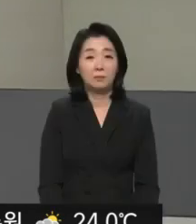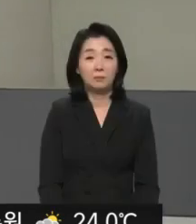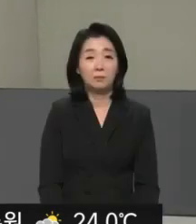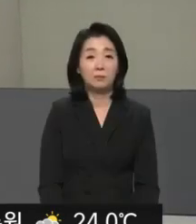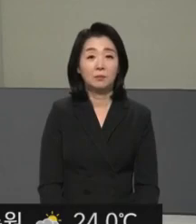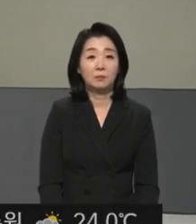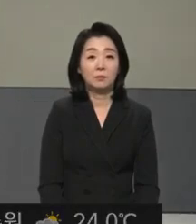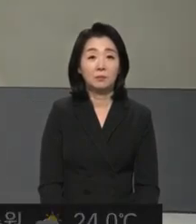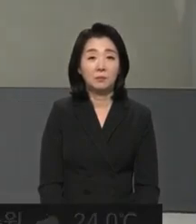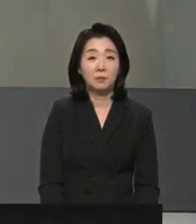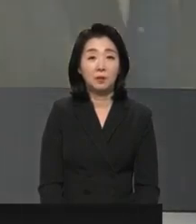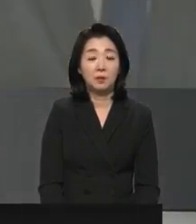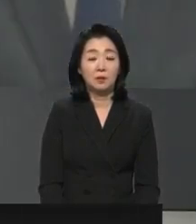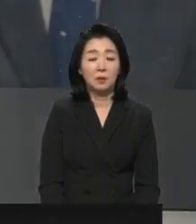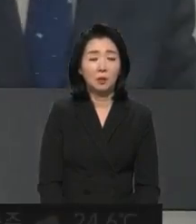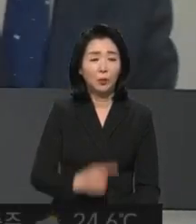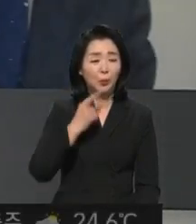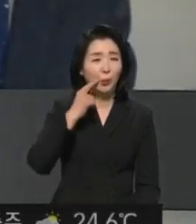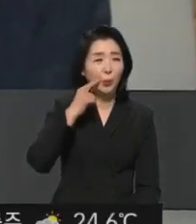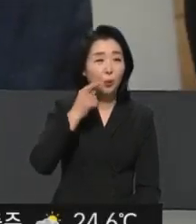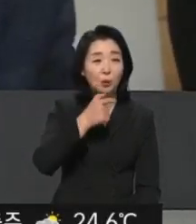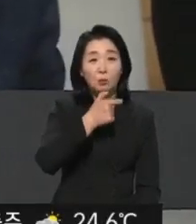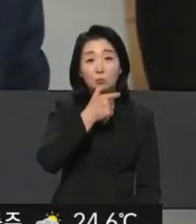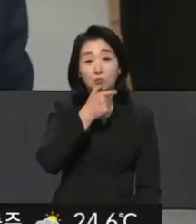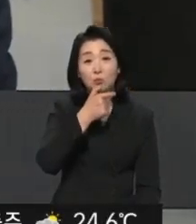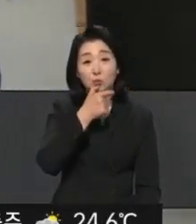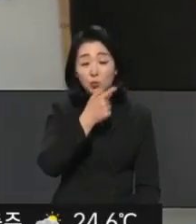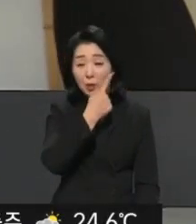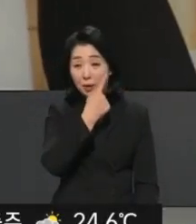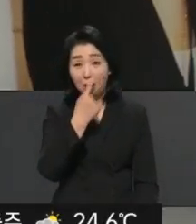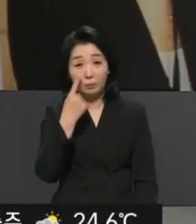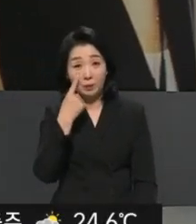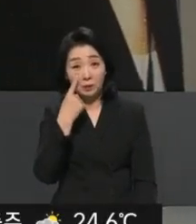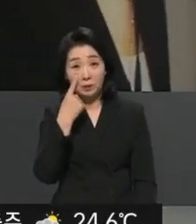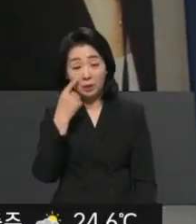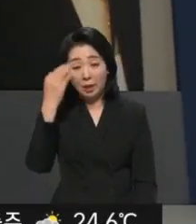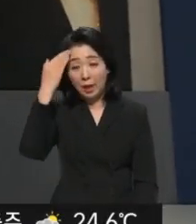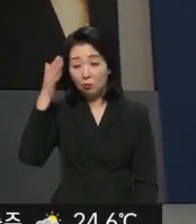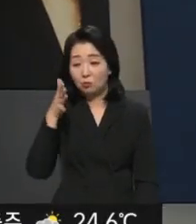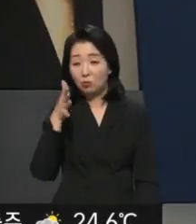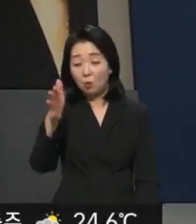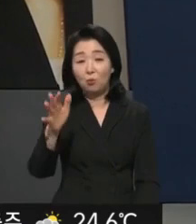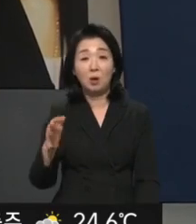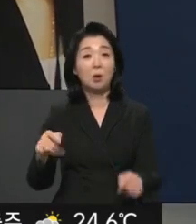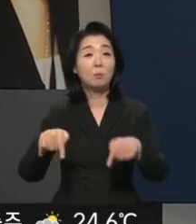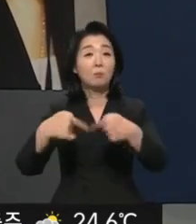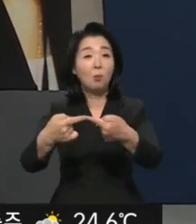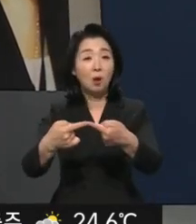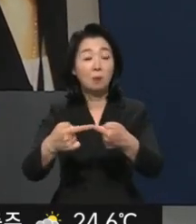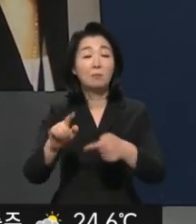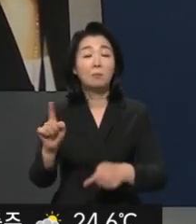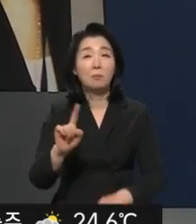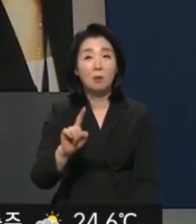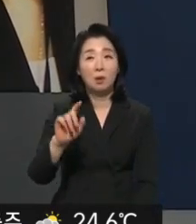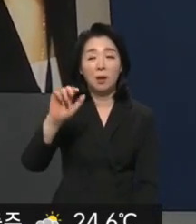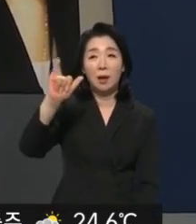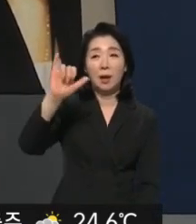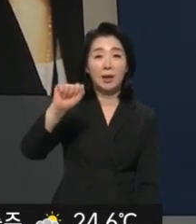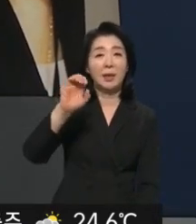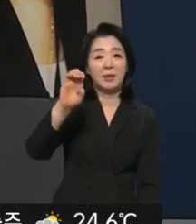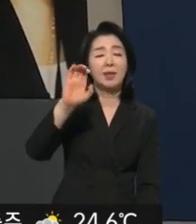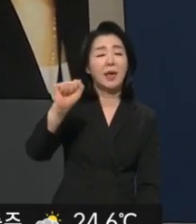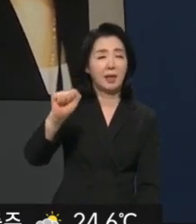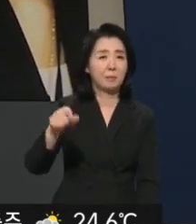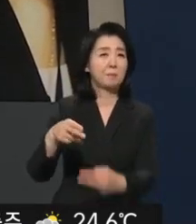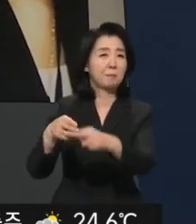네, 다시 한번 오염수 자체에 대한 검증은 우리 전문가들도 들어가 있는 국제원자력기구 IAEA의 영역이라고 선을